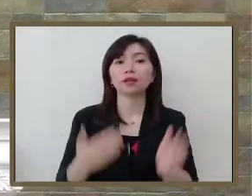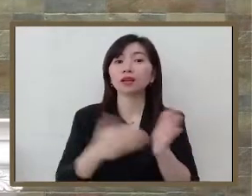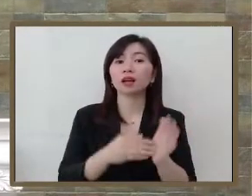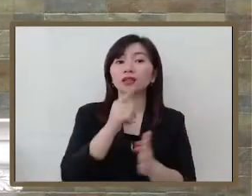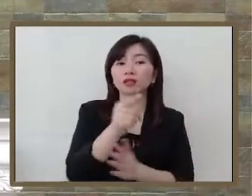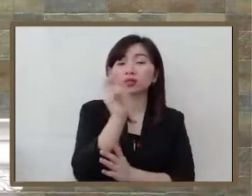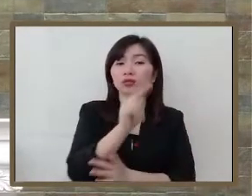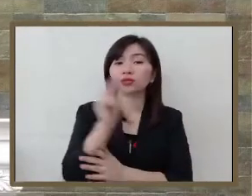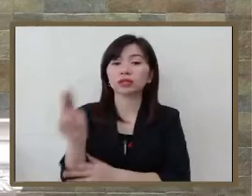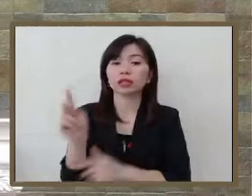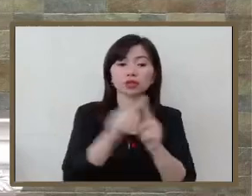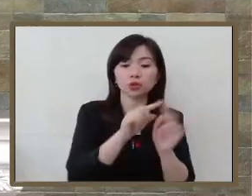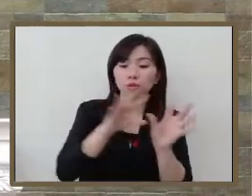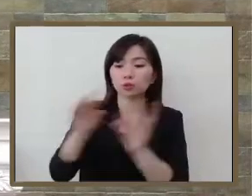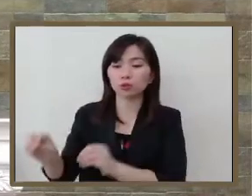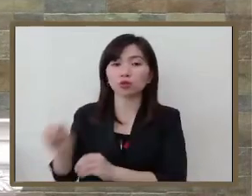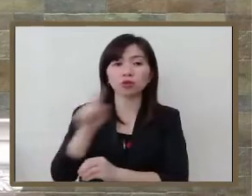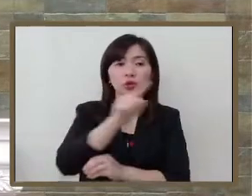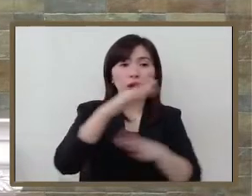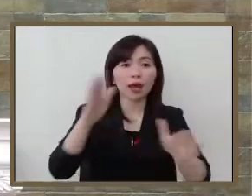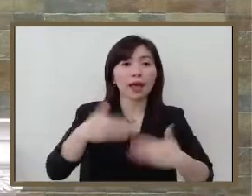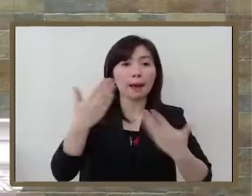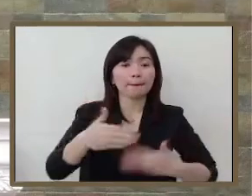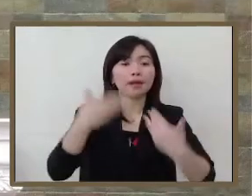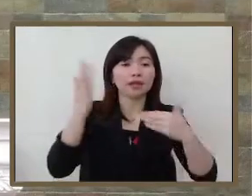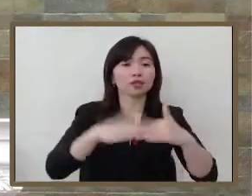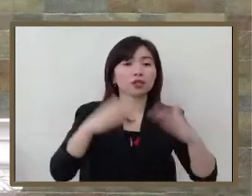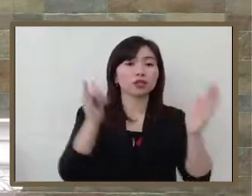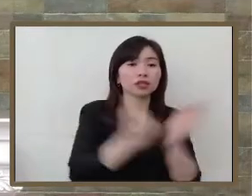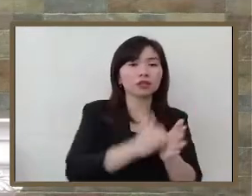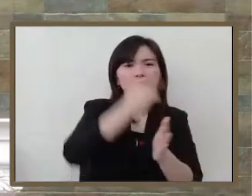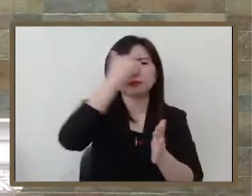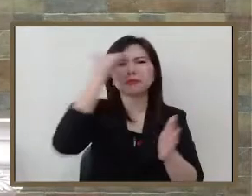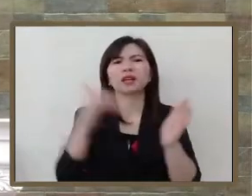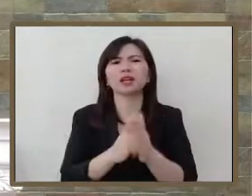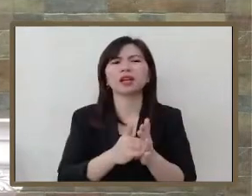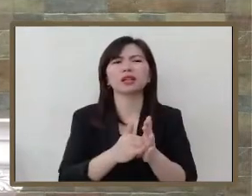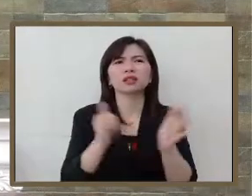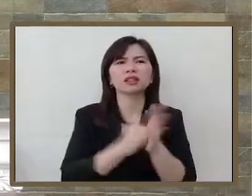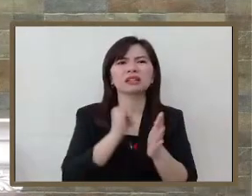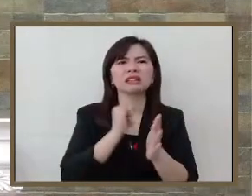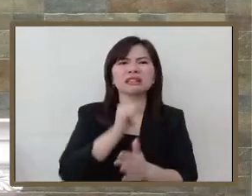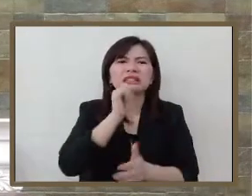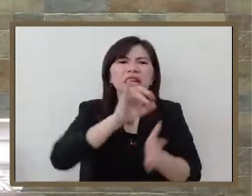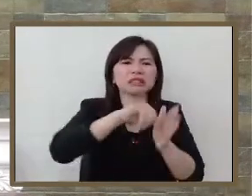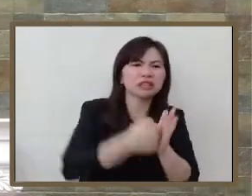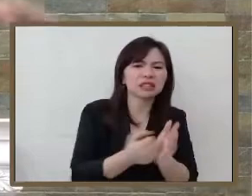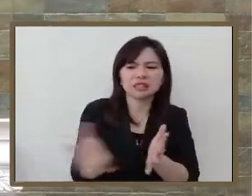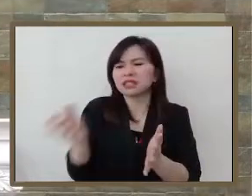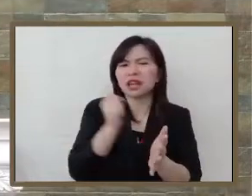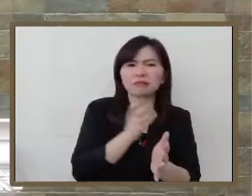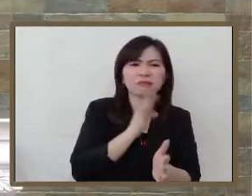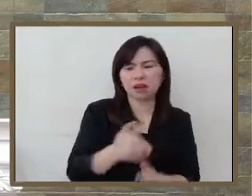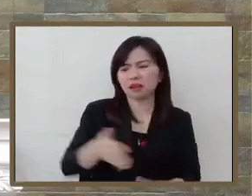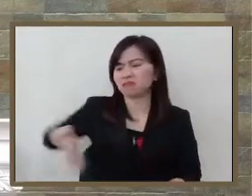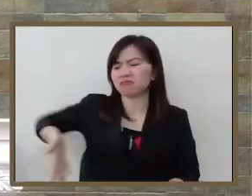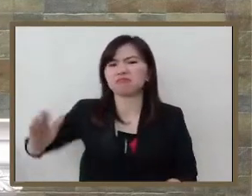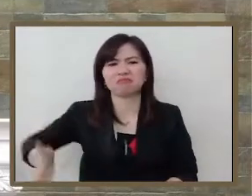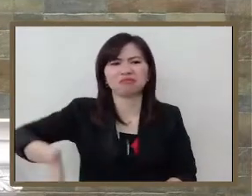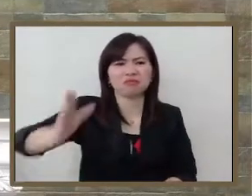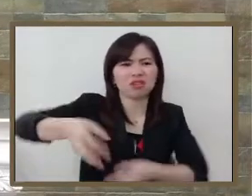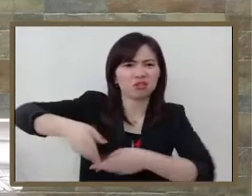kasiyahan mo sa prinsipyo na yan. Kasi hindi yan yung prinsipyo na kinuha lang sa tiyangge. Hindi yan prinsipyo na